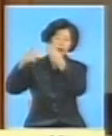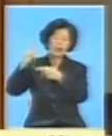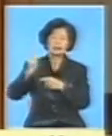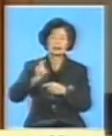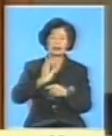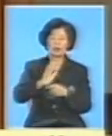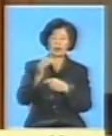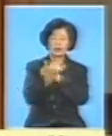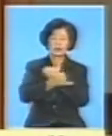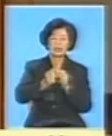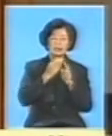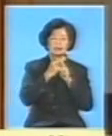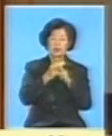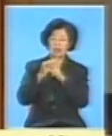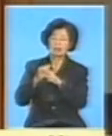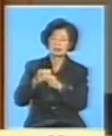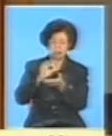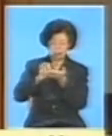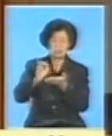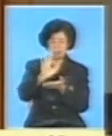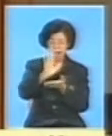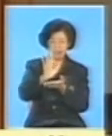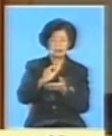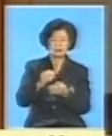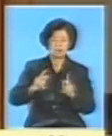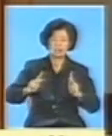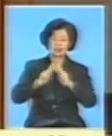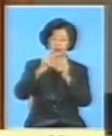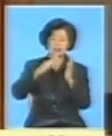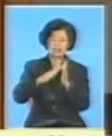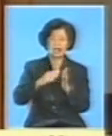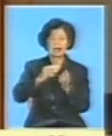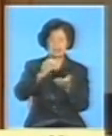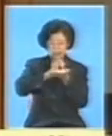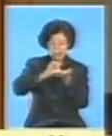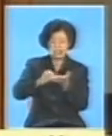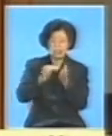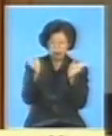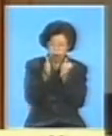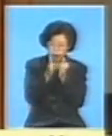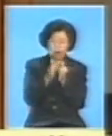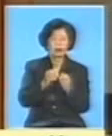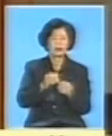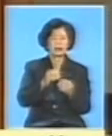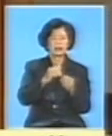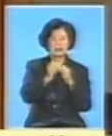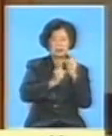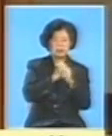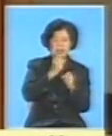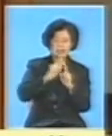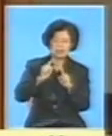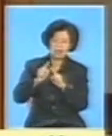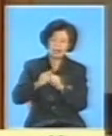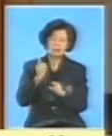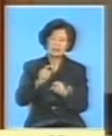นไม่ได้วันนี้ผมสั่งสงสารไปแล้วเป็นย่อมาชาติไทยมีกี่ยุคกี่สมัยมีแต่ละปีนะกรุงศรียามีเท่า